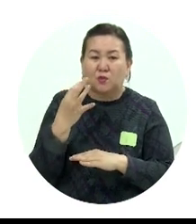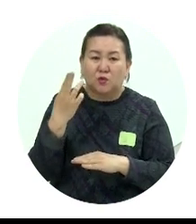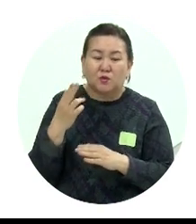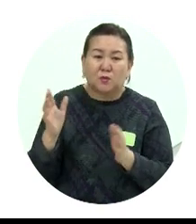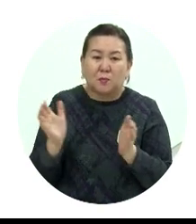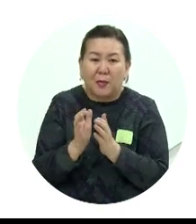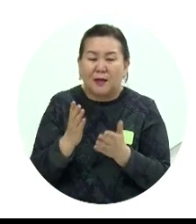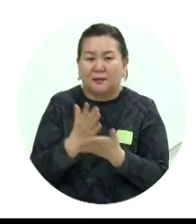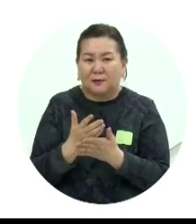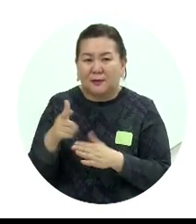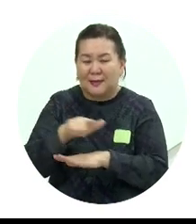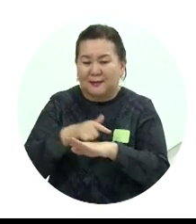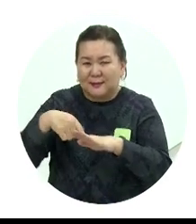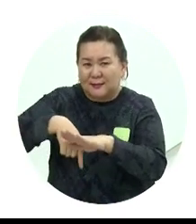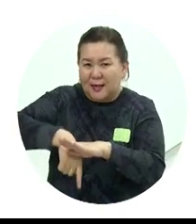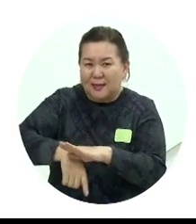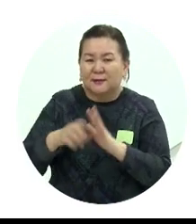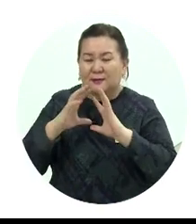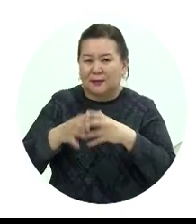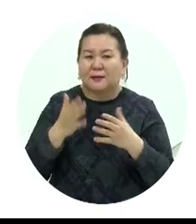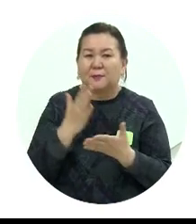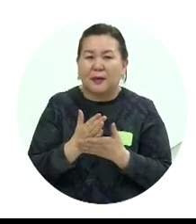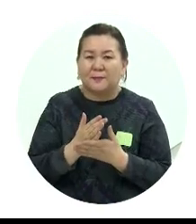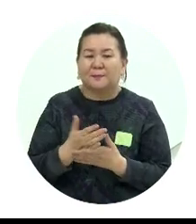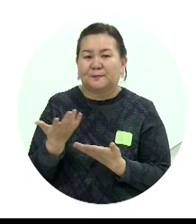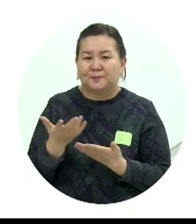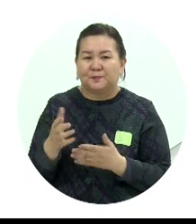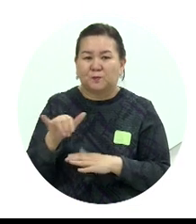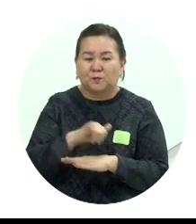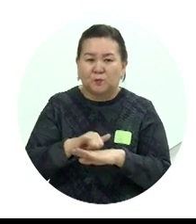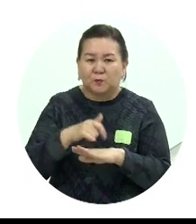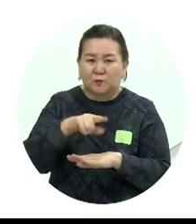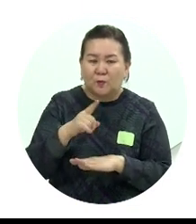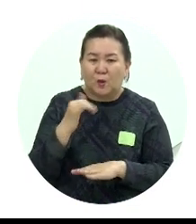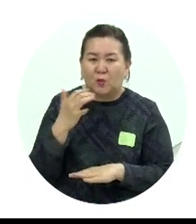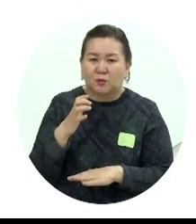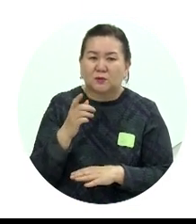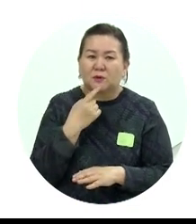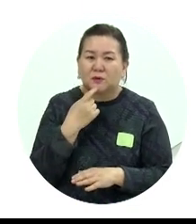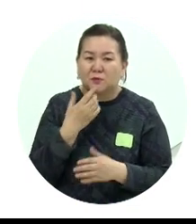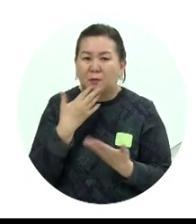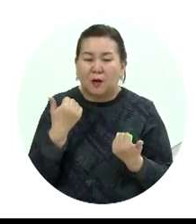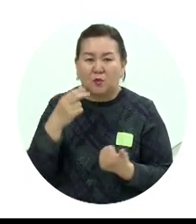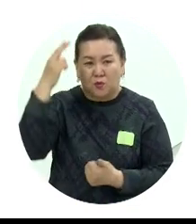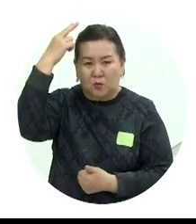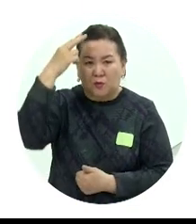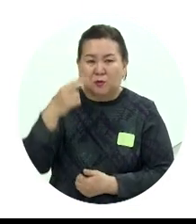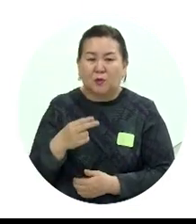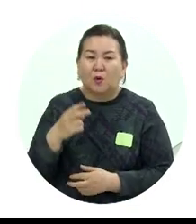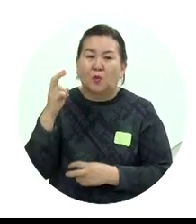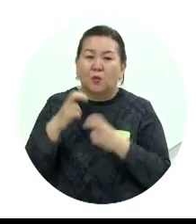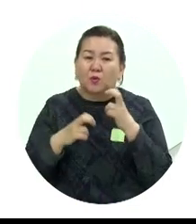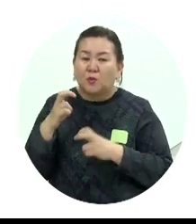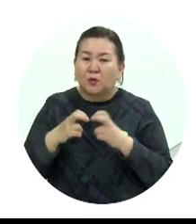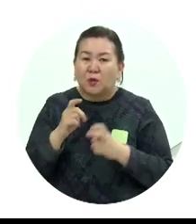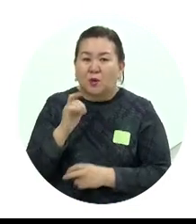хэлсэн цөл тийм ээ. Ийм газрууд бол дэлхий дээр байгаа. За эдгээр маань байгалаасаа ус бол хомсдолтой гэж үзэх нь байна. За мөн үйлдвэрлэлийн хомсдол